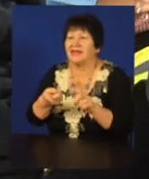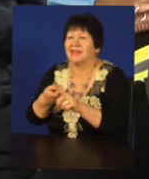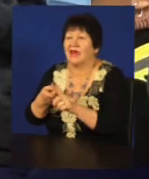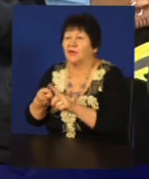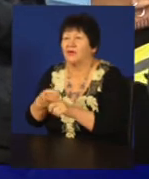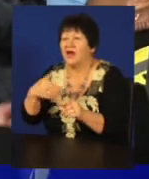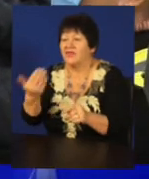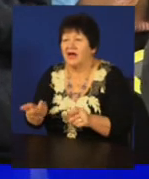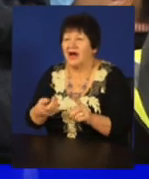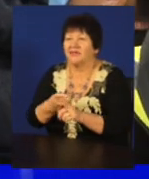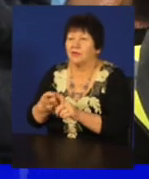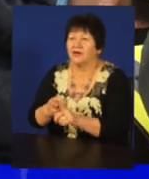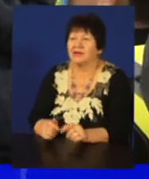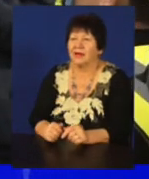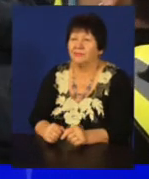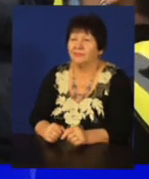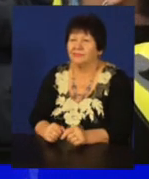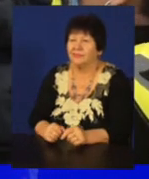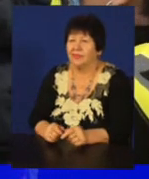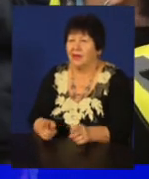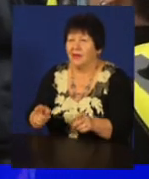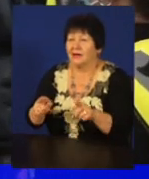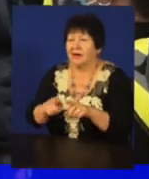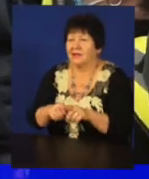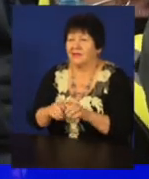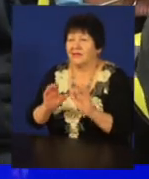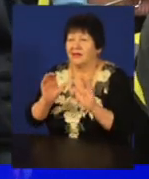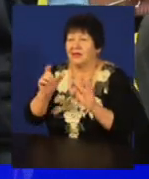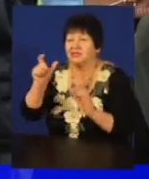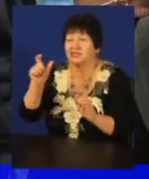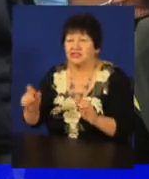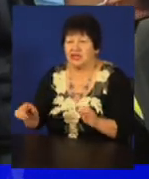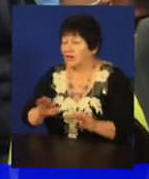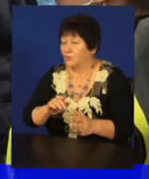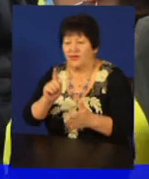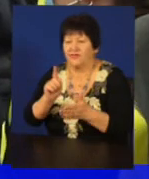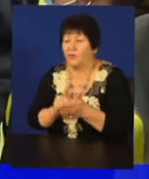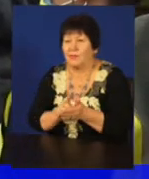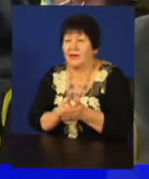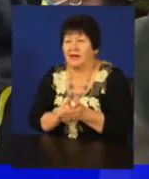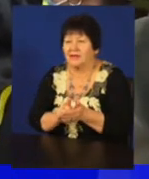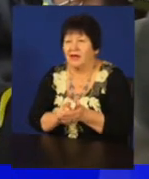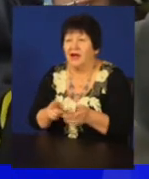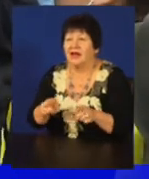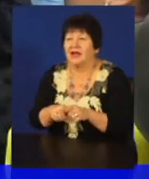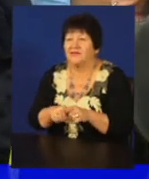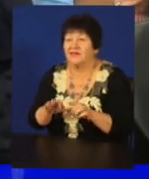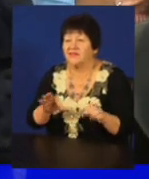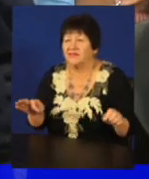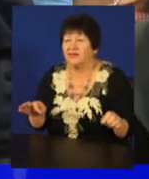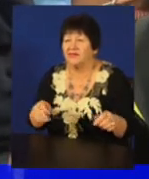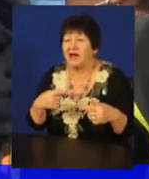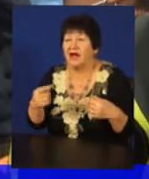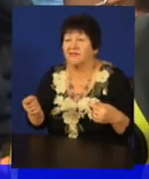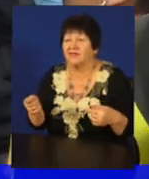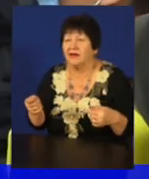din partea populației? Chiar dacă, din punct de vedere legislativ, cetățeanul nu este obligat să se conecteze la acest serviciu, alte prevederi